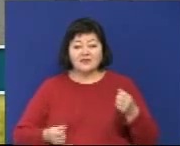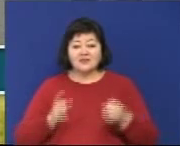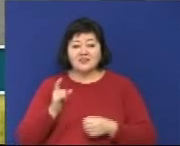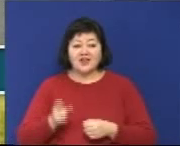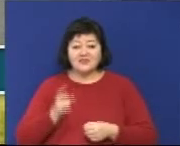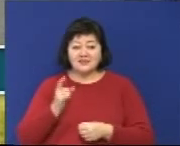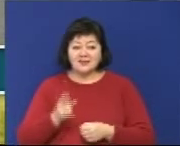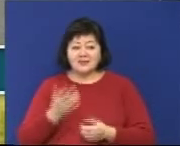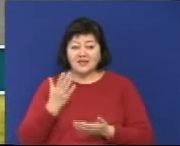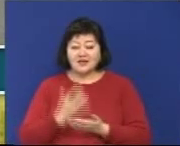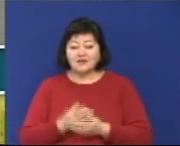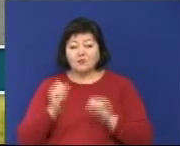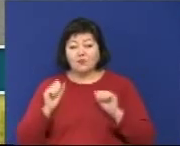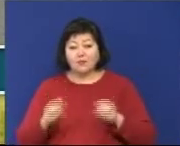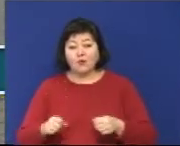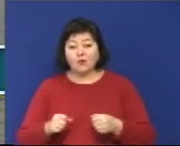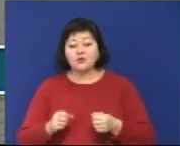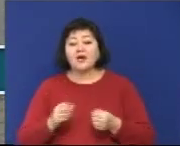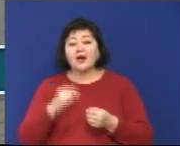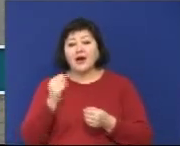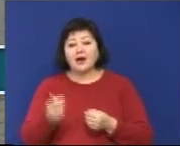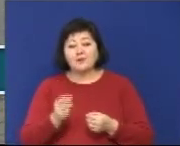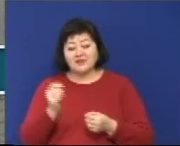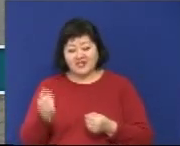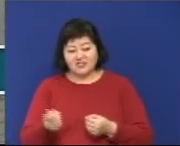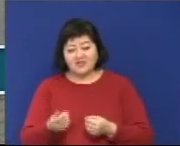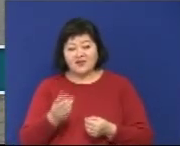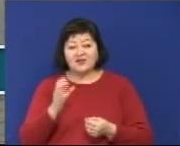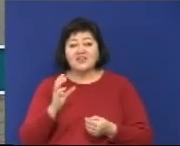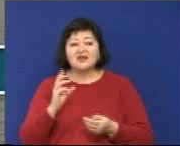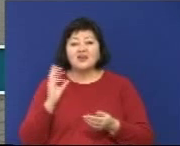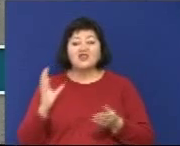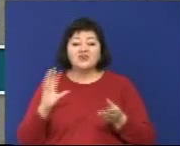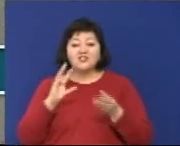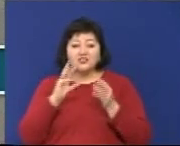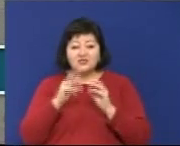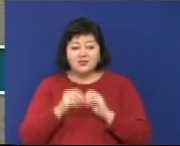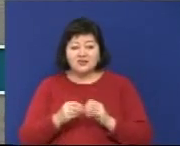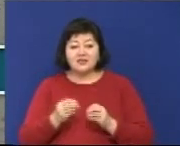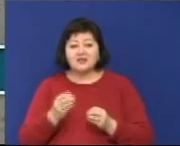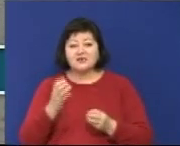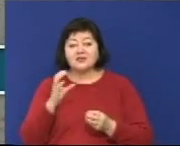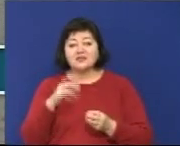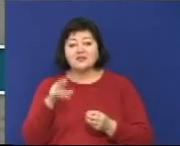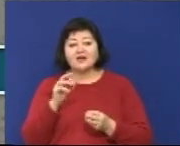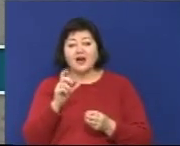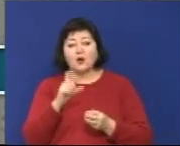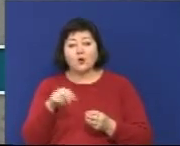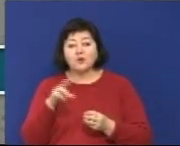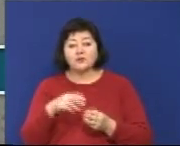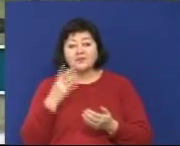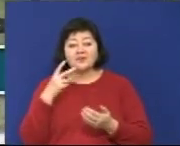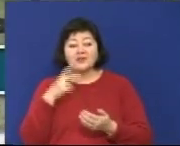года они могут оплачивать единый совокупный платеж и получать помощь от государства. Для областей и крупных городов единый платеж утвержден